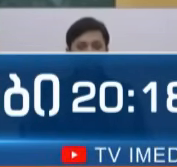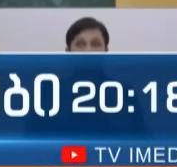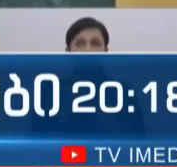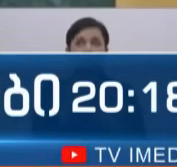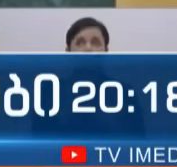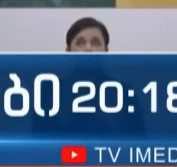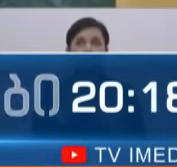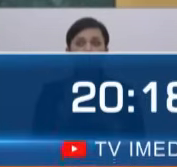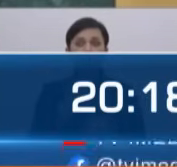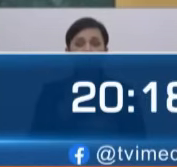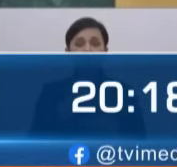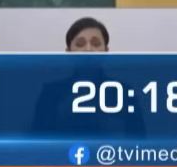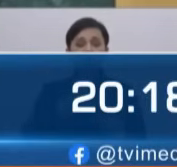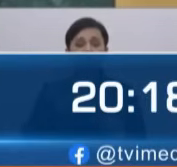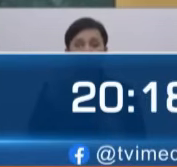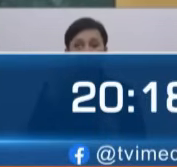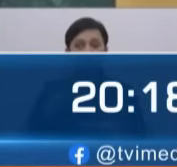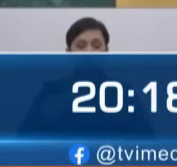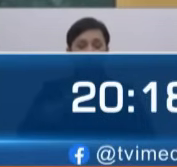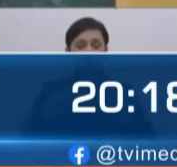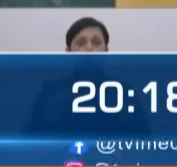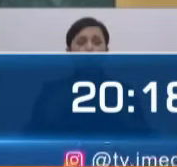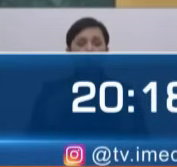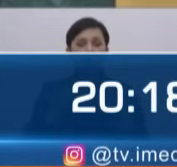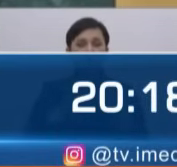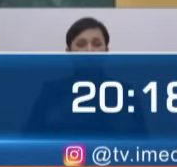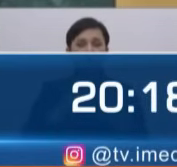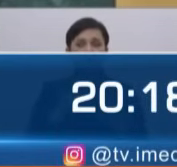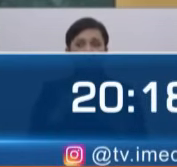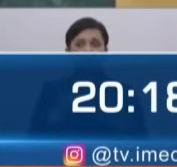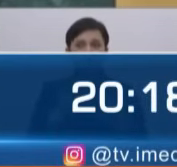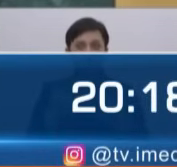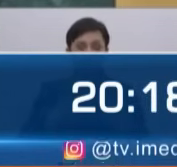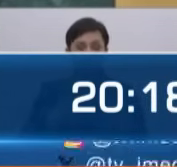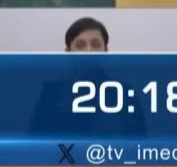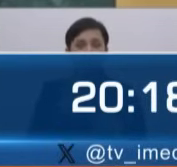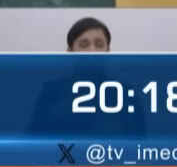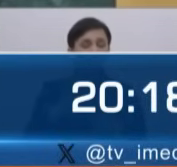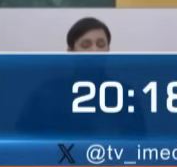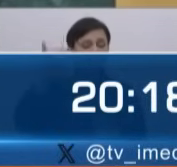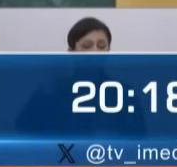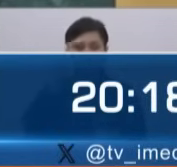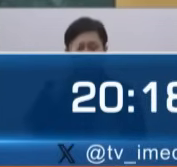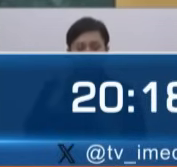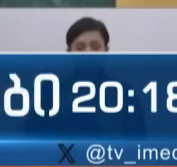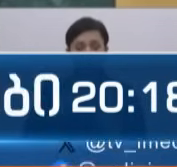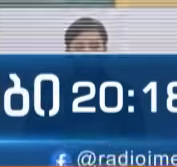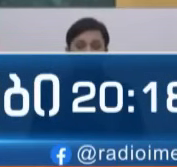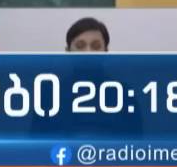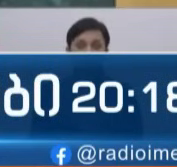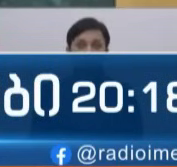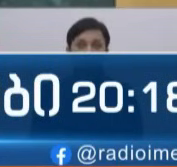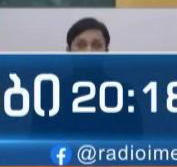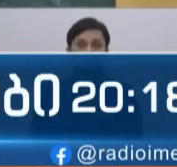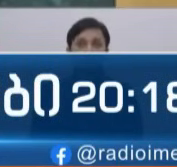რაც ნიშნავს, რომ ერთ წელიწადში აშენდება იმაზე მეტი ჩქაროსნული ავტომაგისტრალი, ვიდრე წინა ხელისუფლებამ 9 წლის განმავლობაში